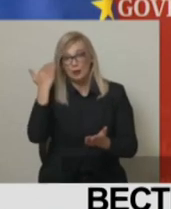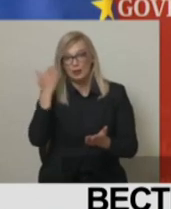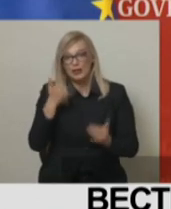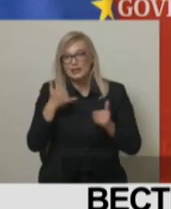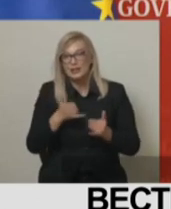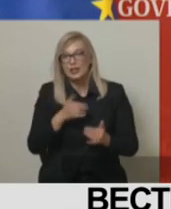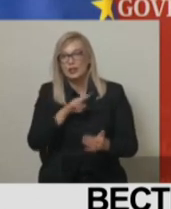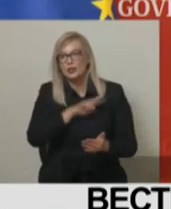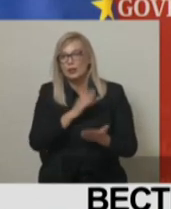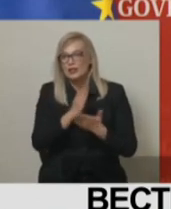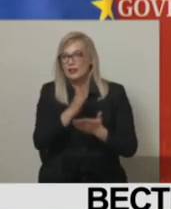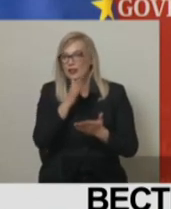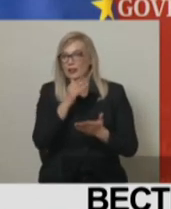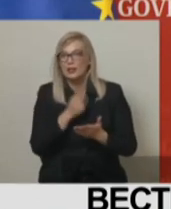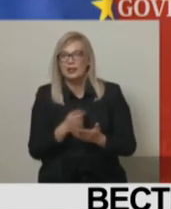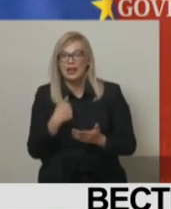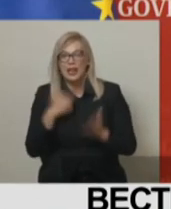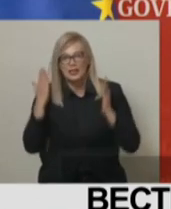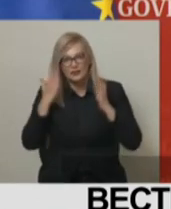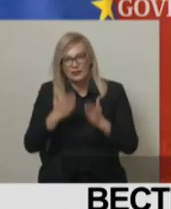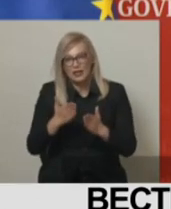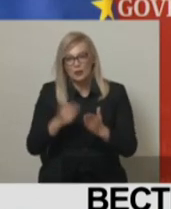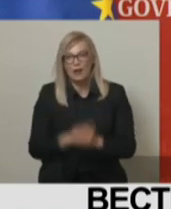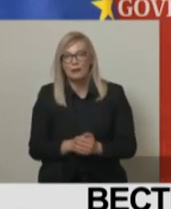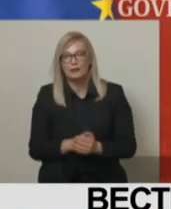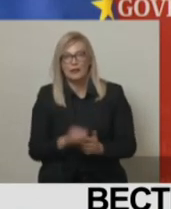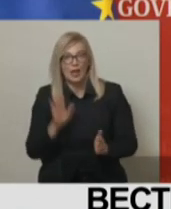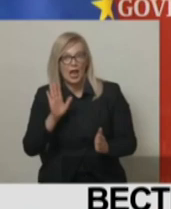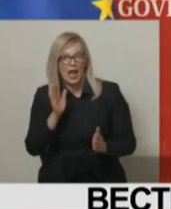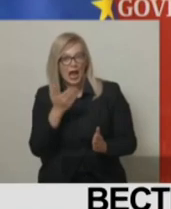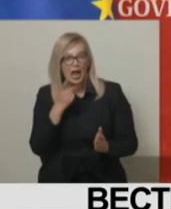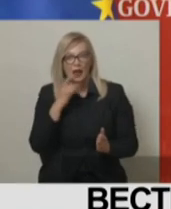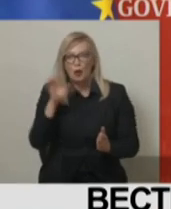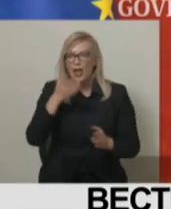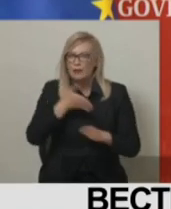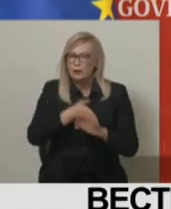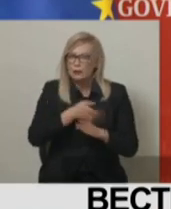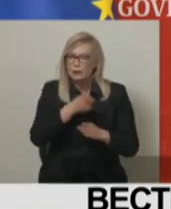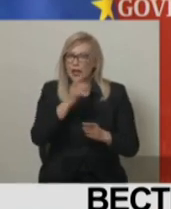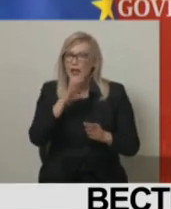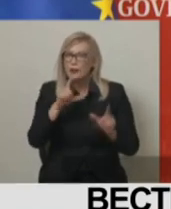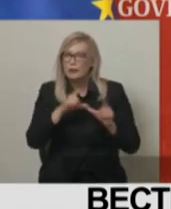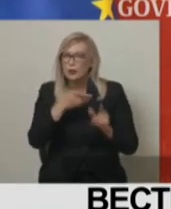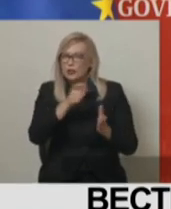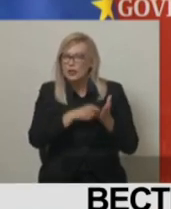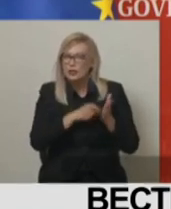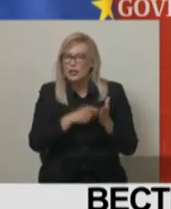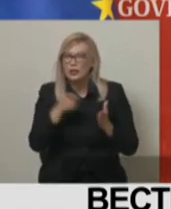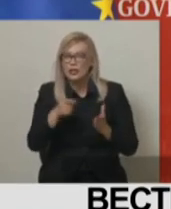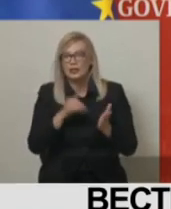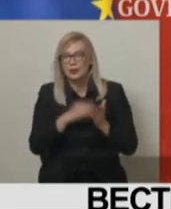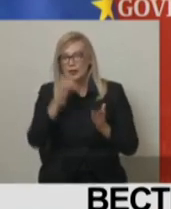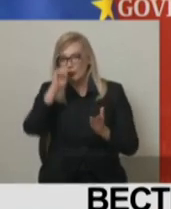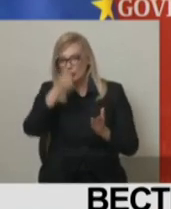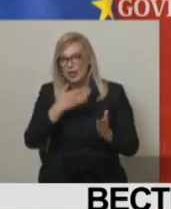сегашна Република Северна Македонија. И јас верувам дека ако се европејци, европските вредности се навистина почитување на нашето